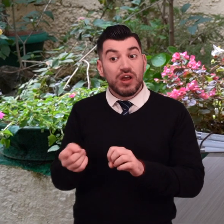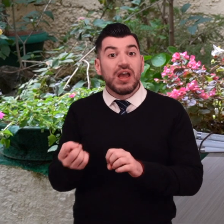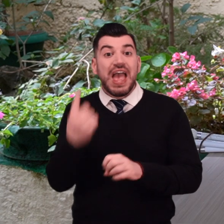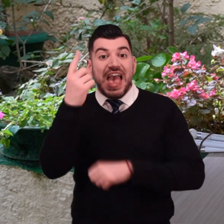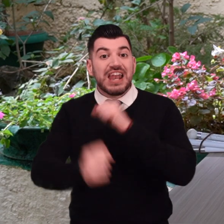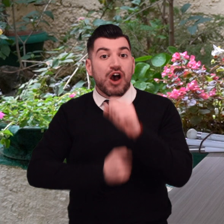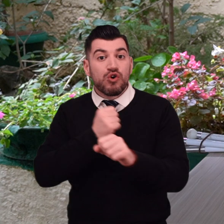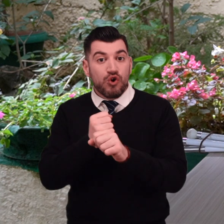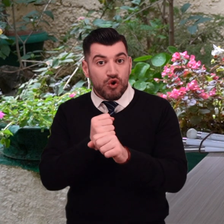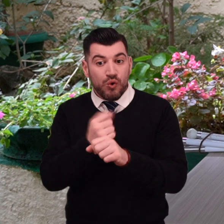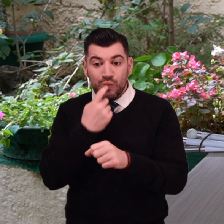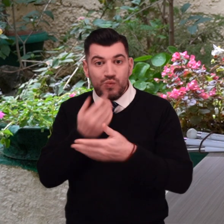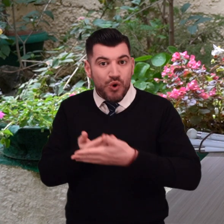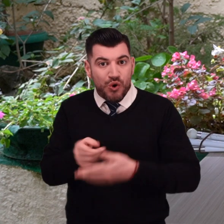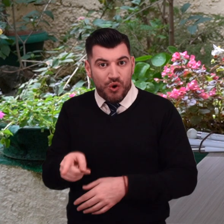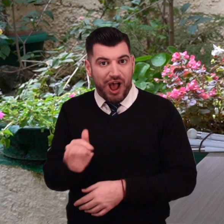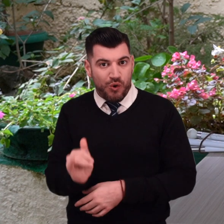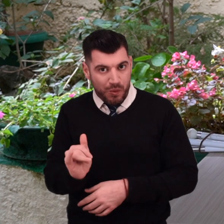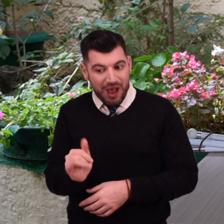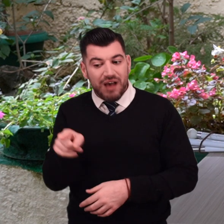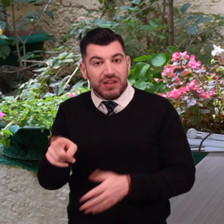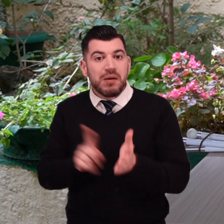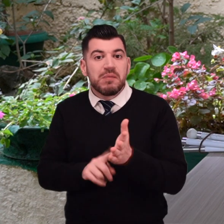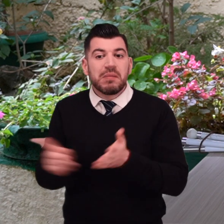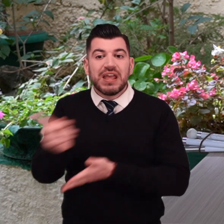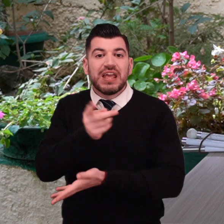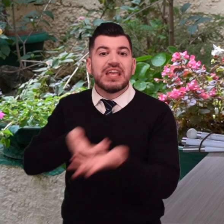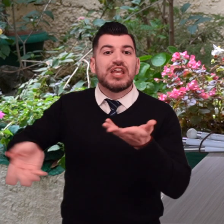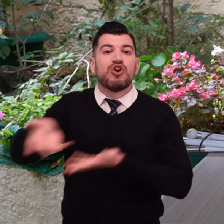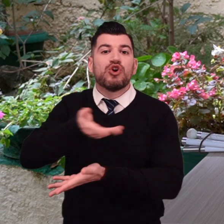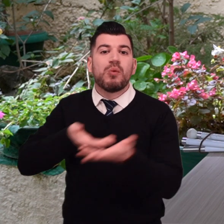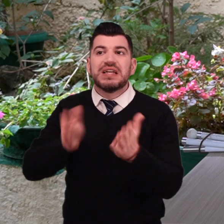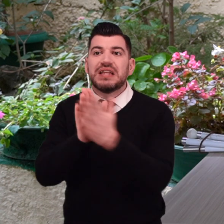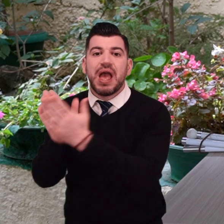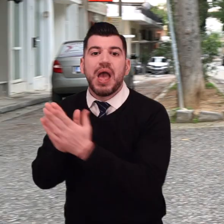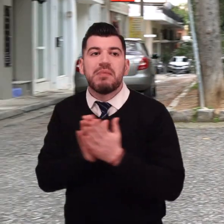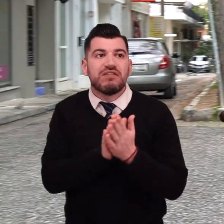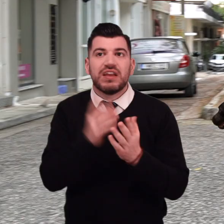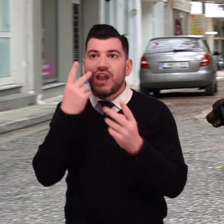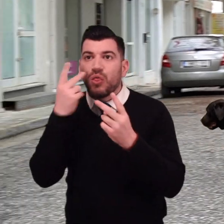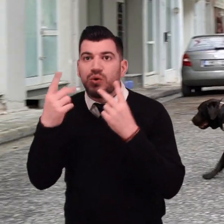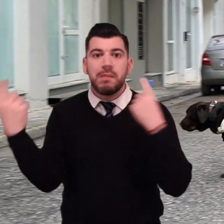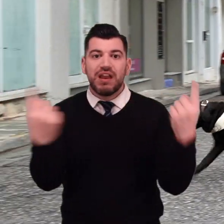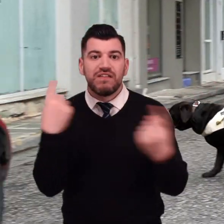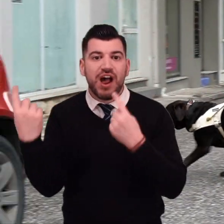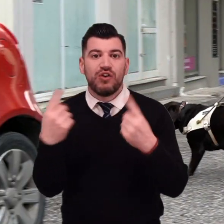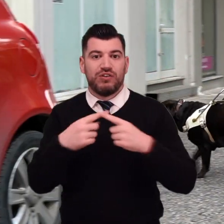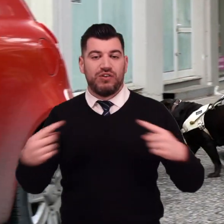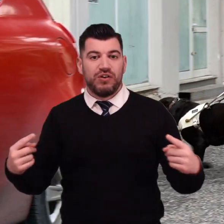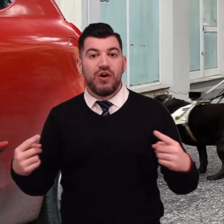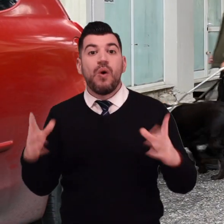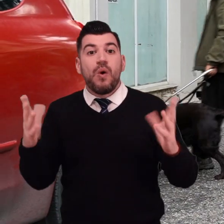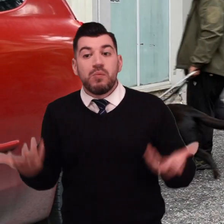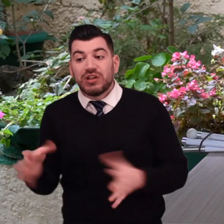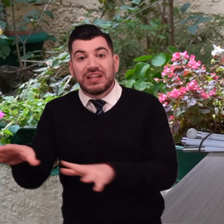κουτάβια αυτά πρέπει να κοινωνικοποιηθούν. Τα αναλαμβάνει δηλαδή ένας ανάδοχος εθελοντής με τη συνεχή καθοδήγηση της σχολής,